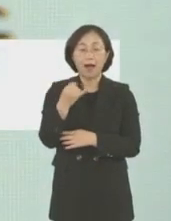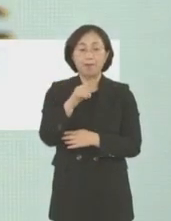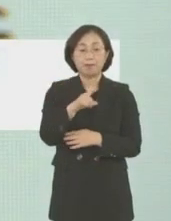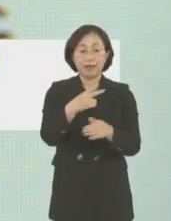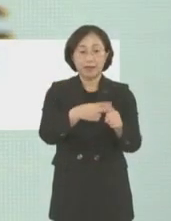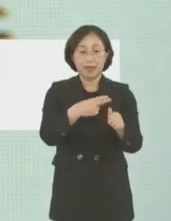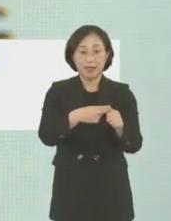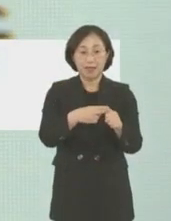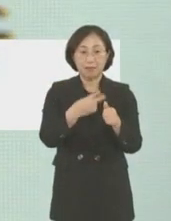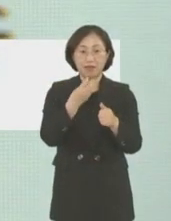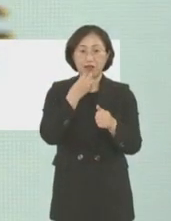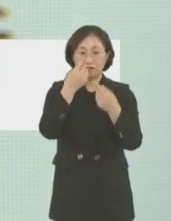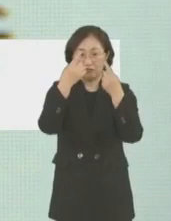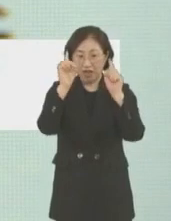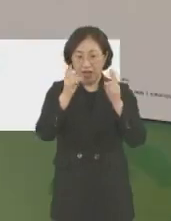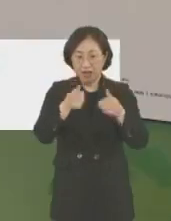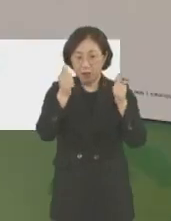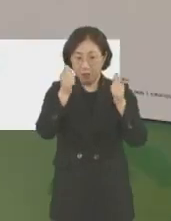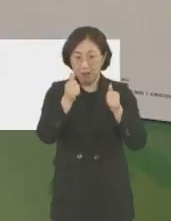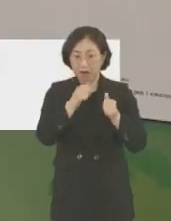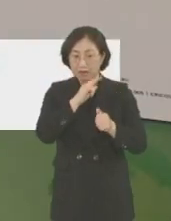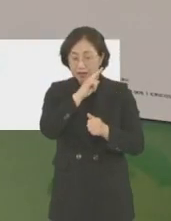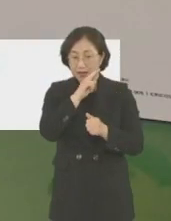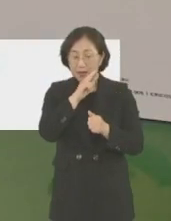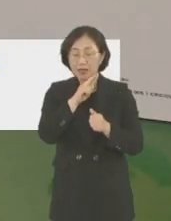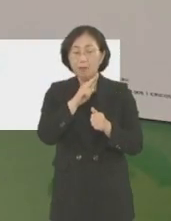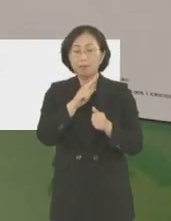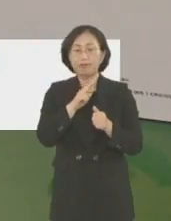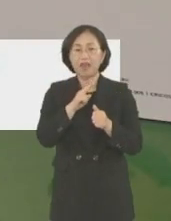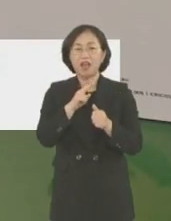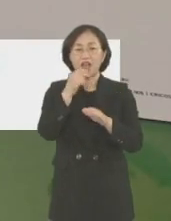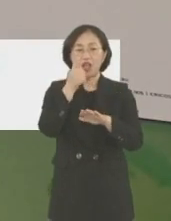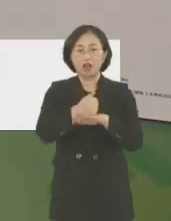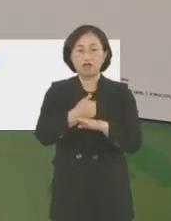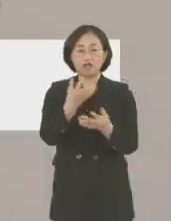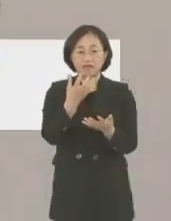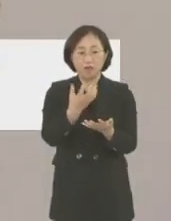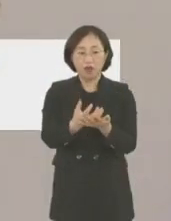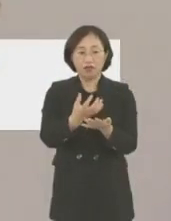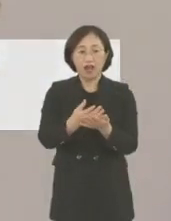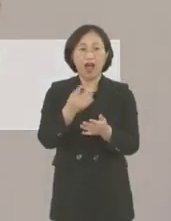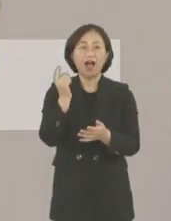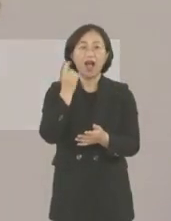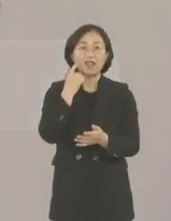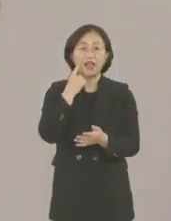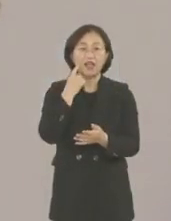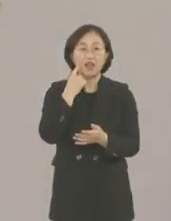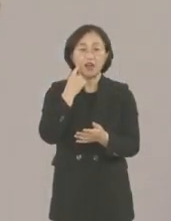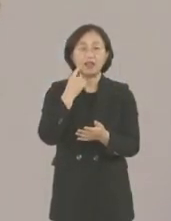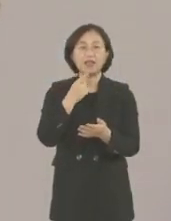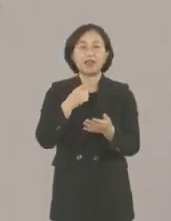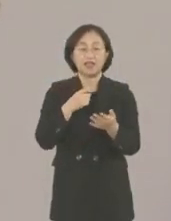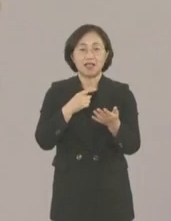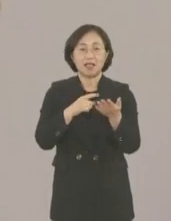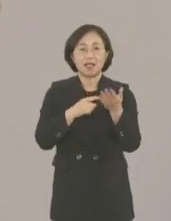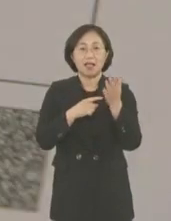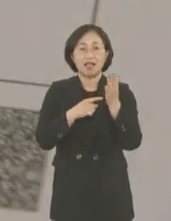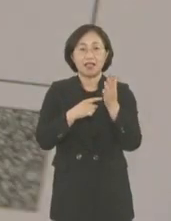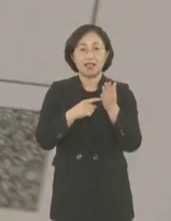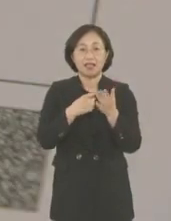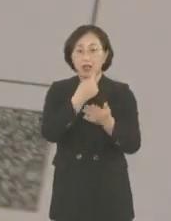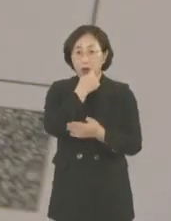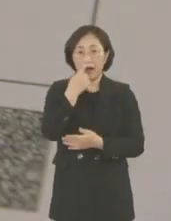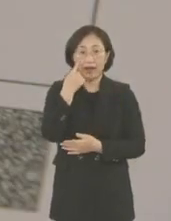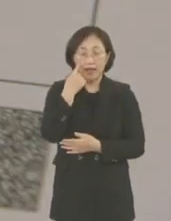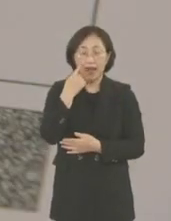의심해 문서가 가짜임을 밝힌 경우를 제외하면 대부분의 공공기관과 사기업들은 경찰 수사 전까지 위조사실을